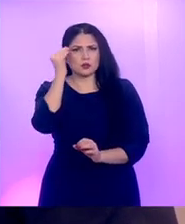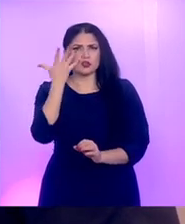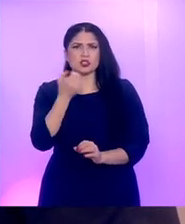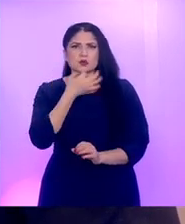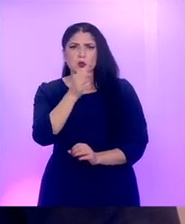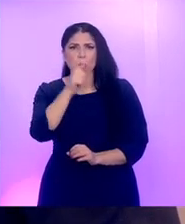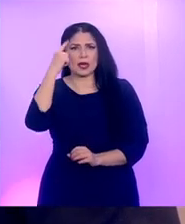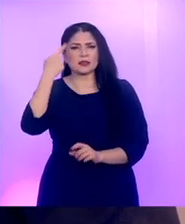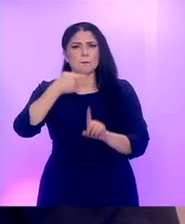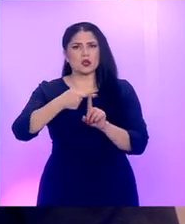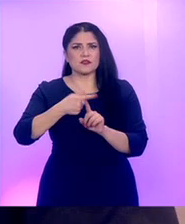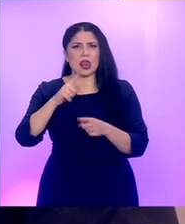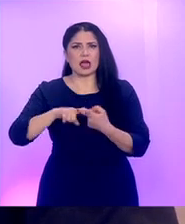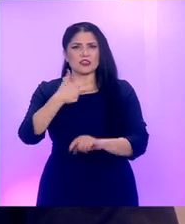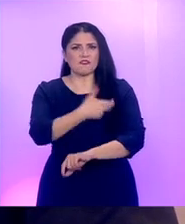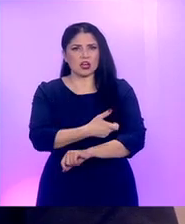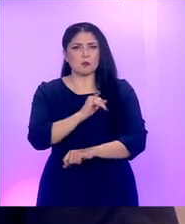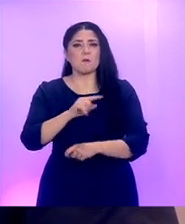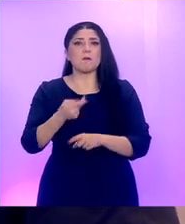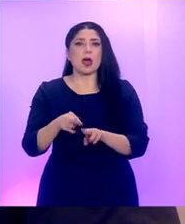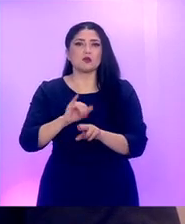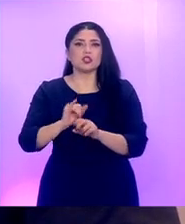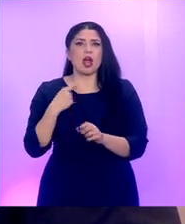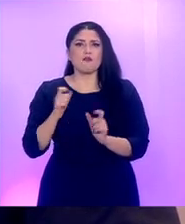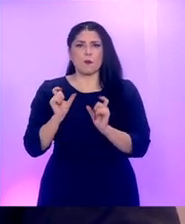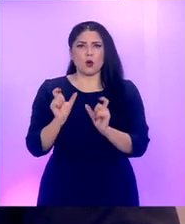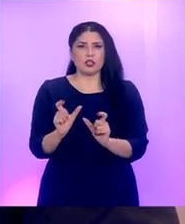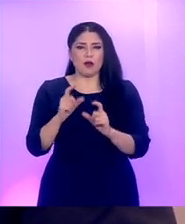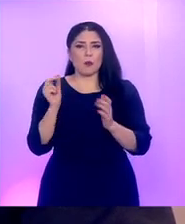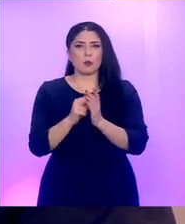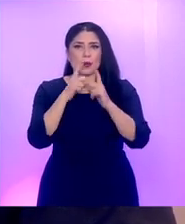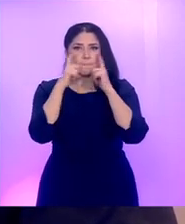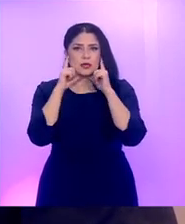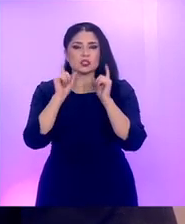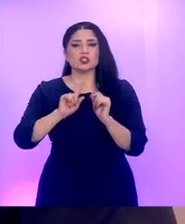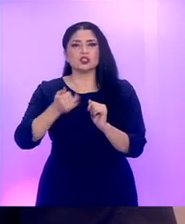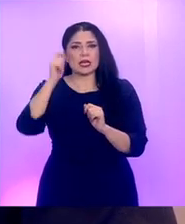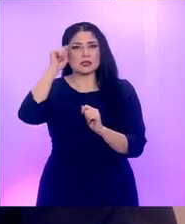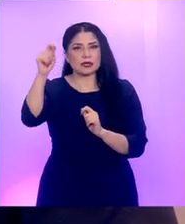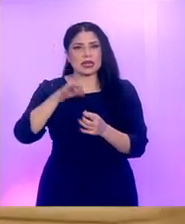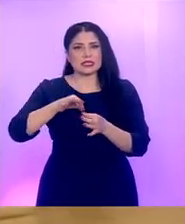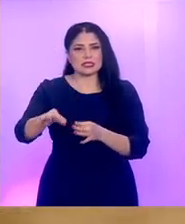în beneficiile vaccinării, mai ales cei care până acum s-au opus purtării măștilor și păstrării distanței sociale.